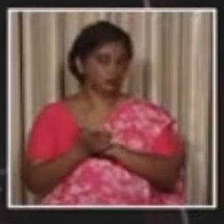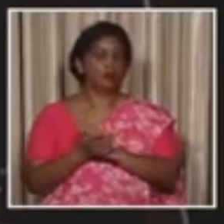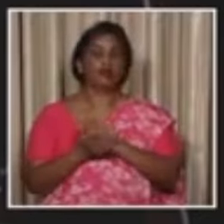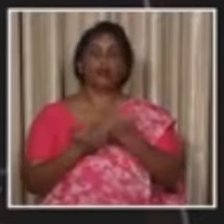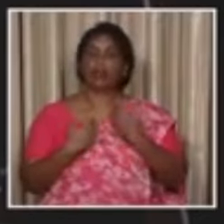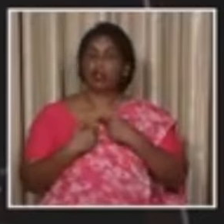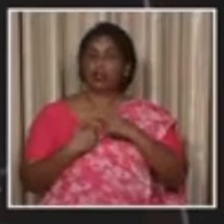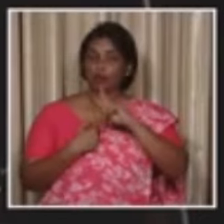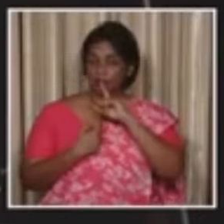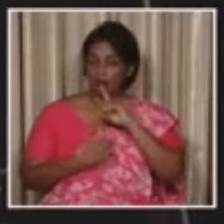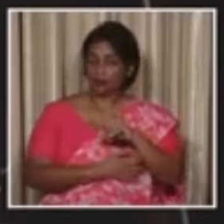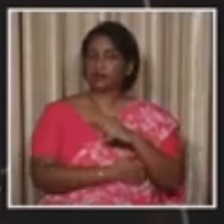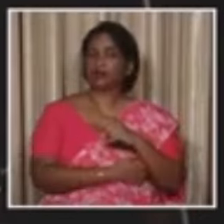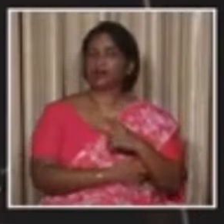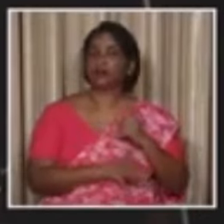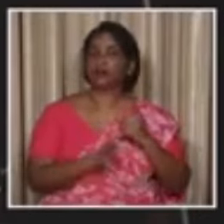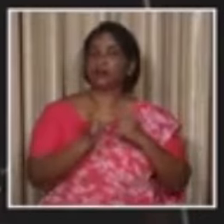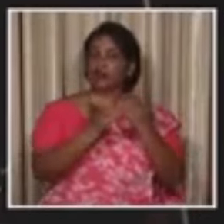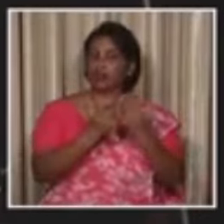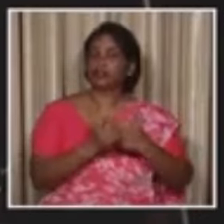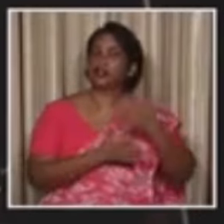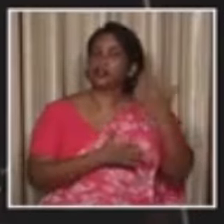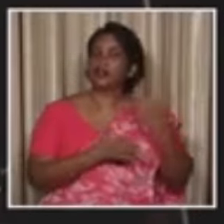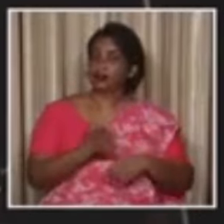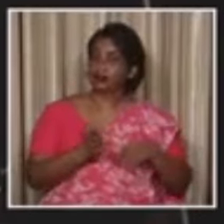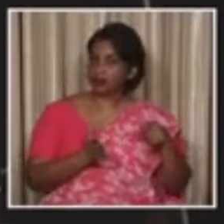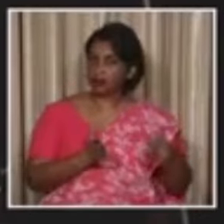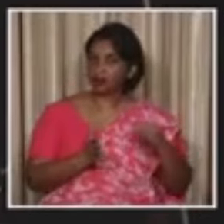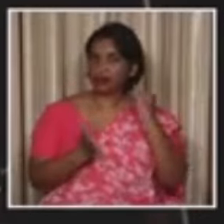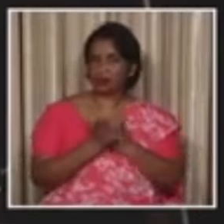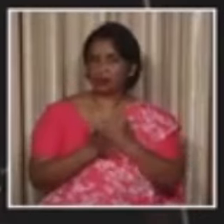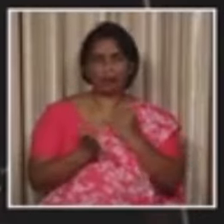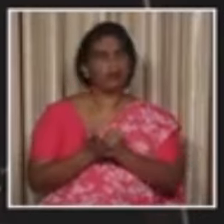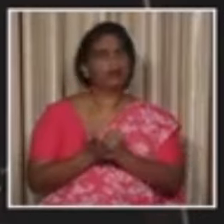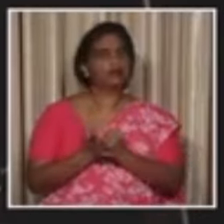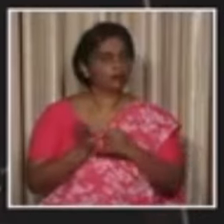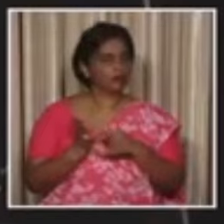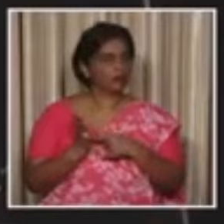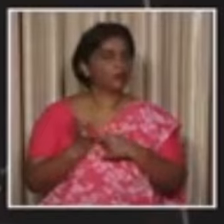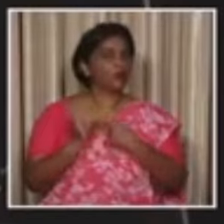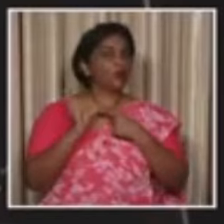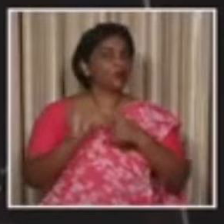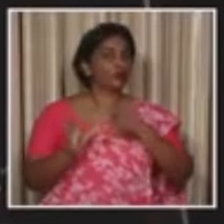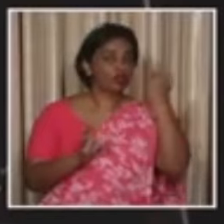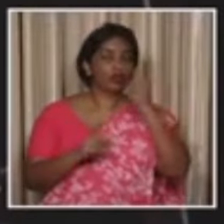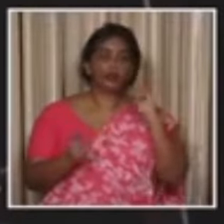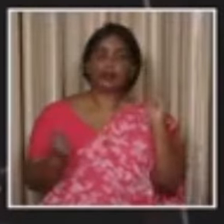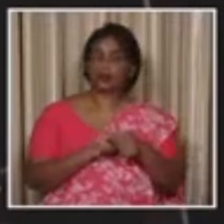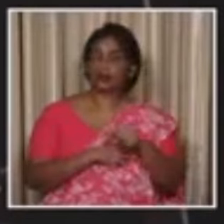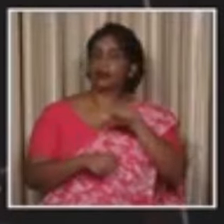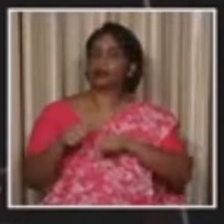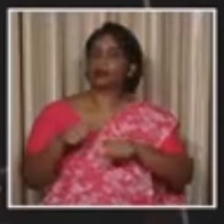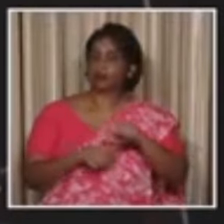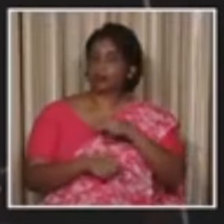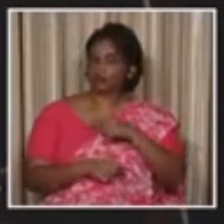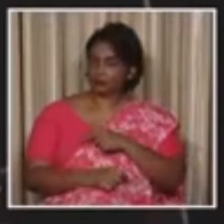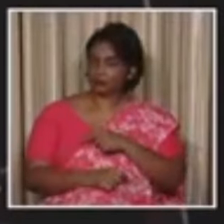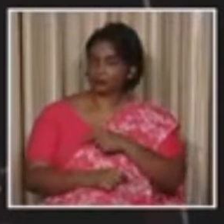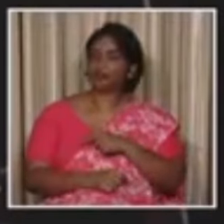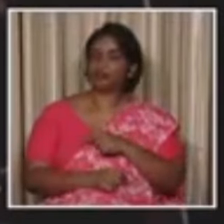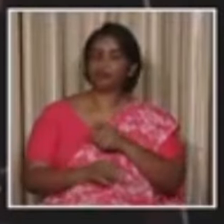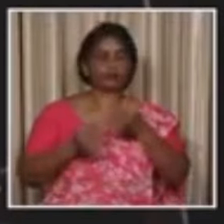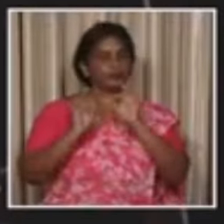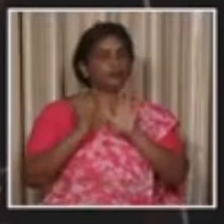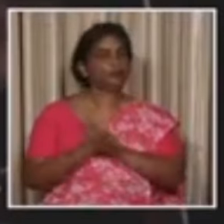අපි කිව්වම විගණකාධිපති වාර්තාවේ තියෙන දොස්වලට උත්තර හොයලා ක්‍රිකට් ආයතනය